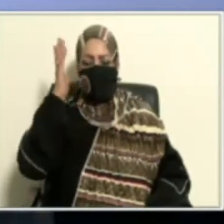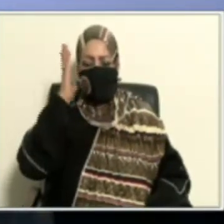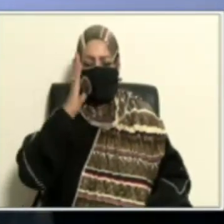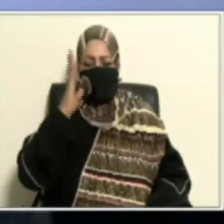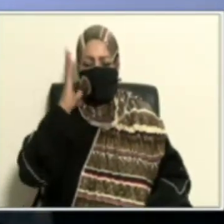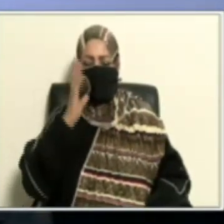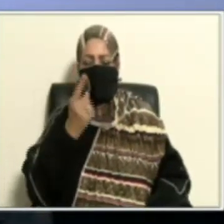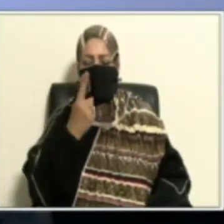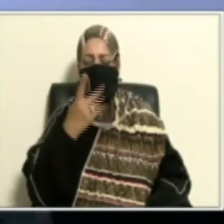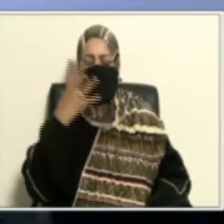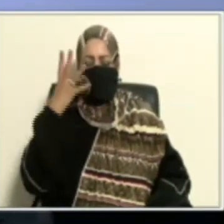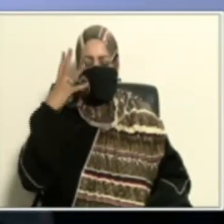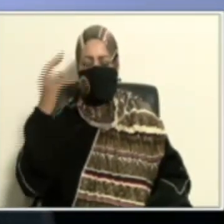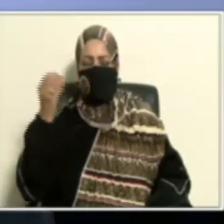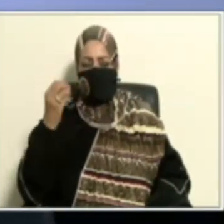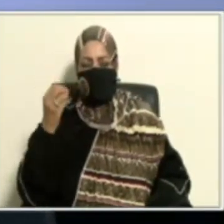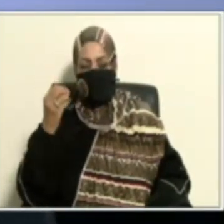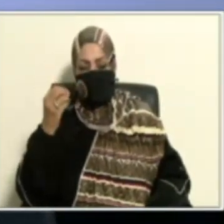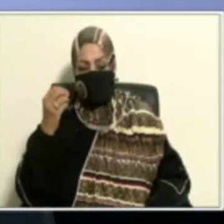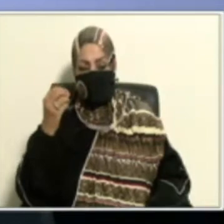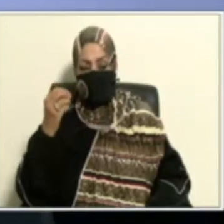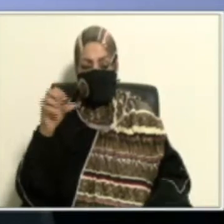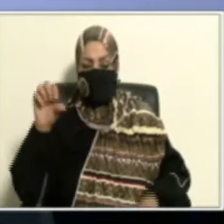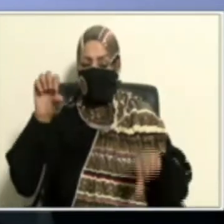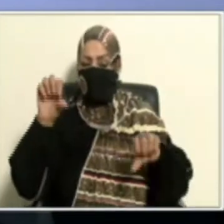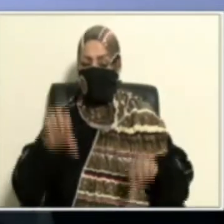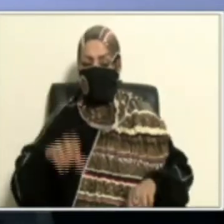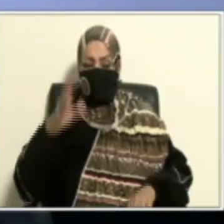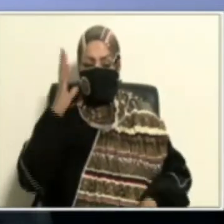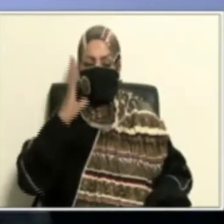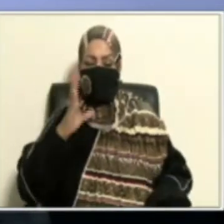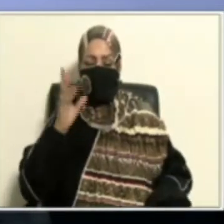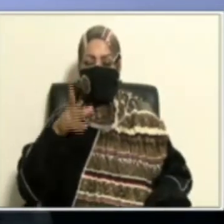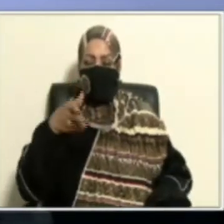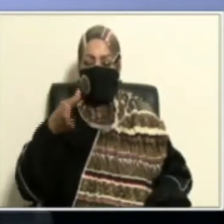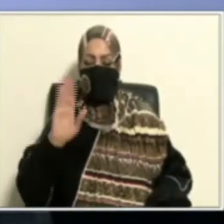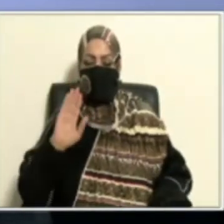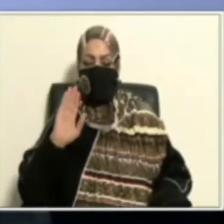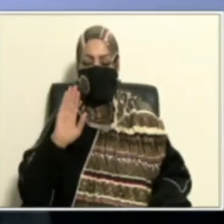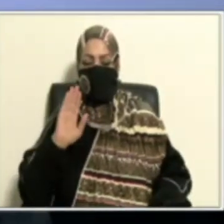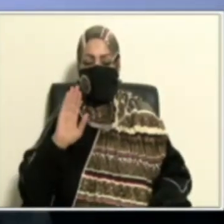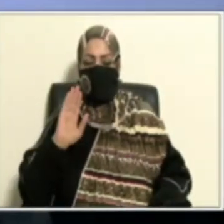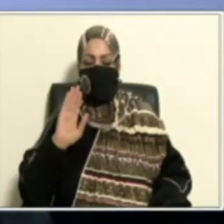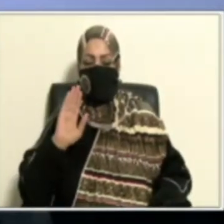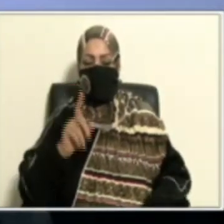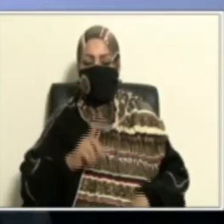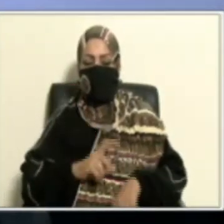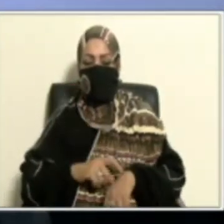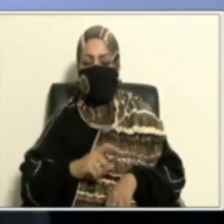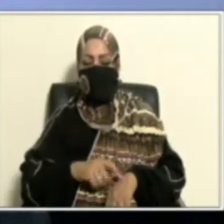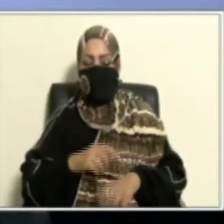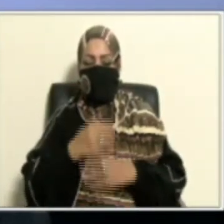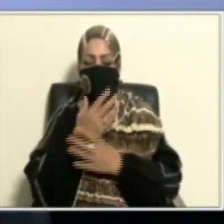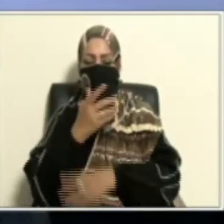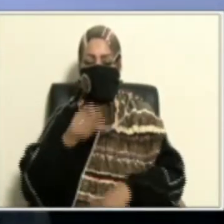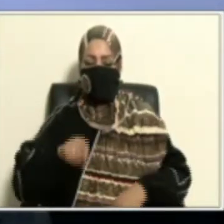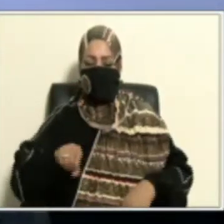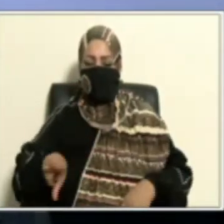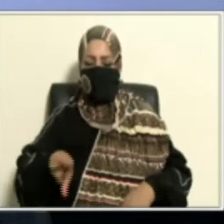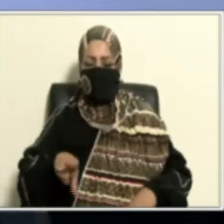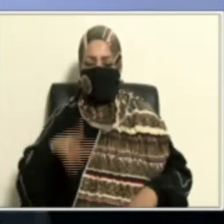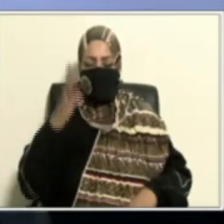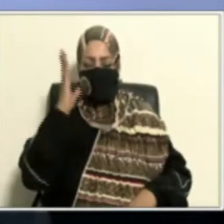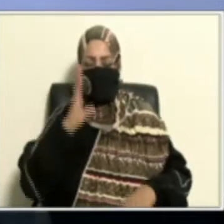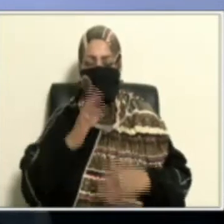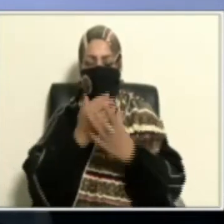الوضوء لأن ما ظن للطول بيتوضى برا من المسجد وكذا، أو الأمر الثالث الطول العرفي يعني قعدي